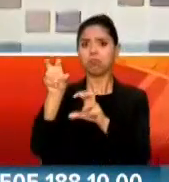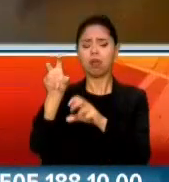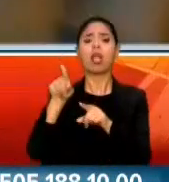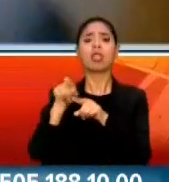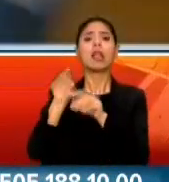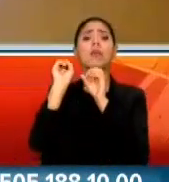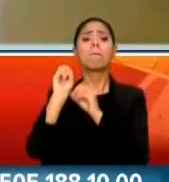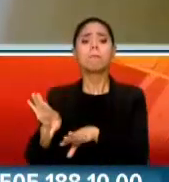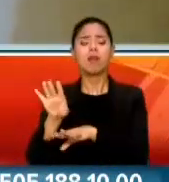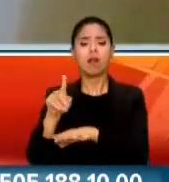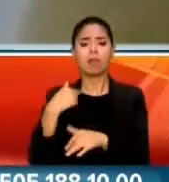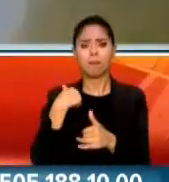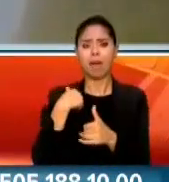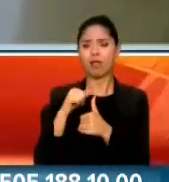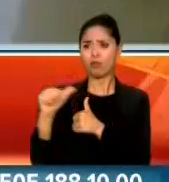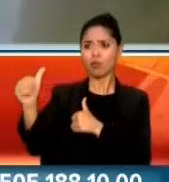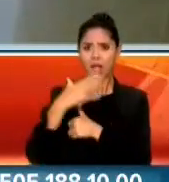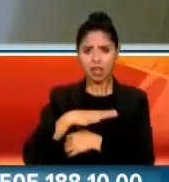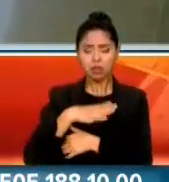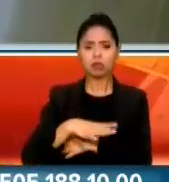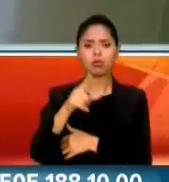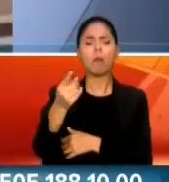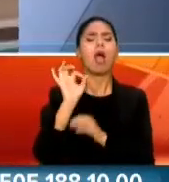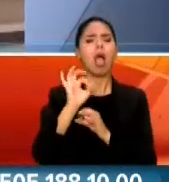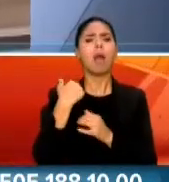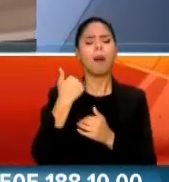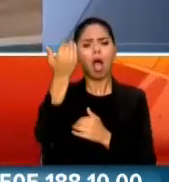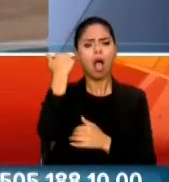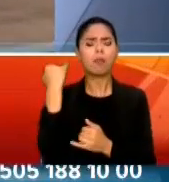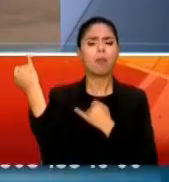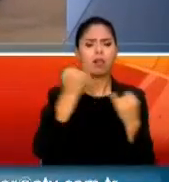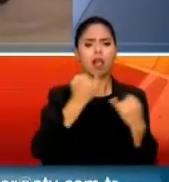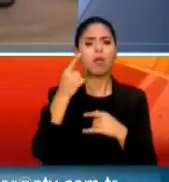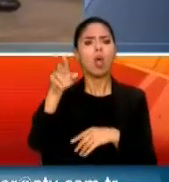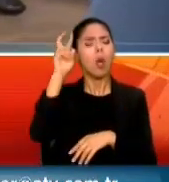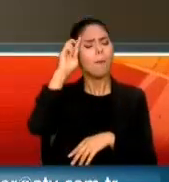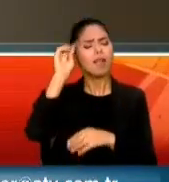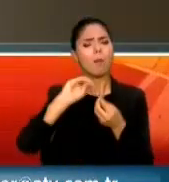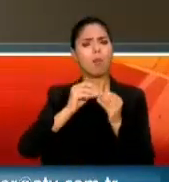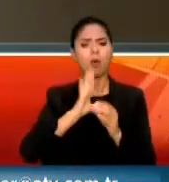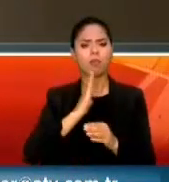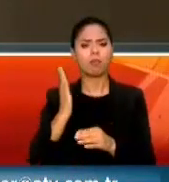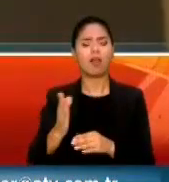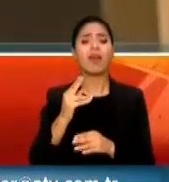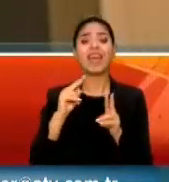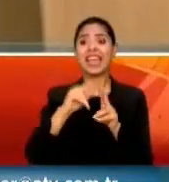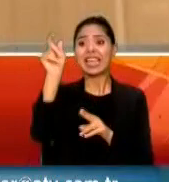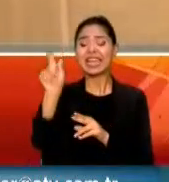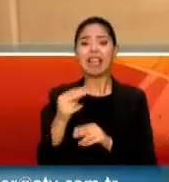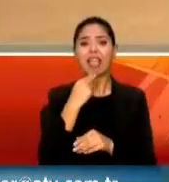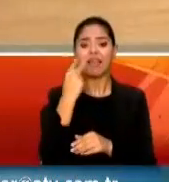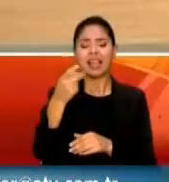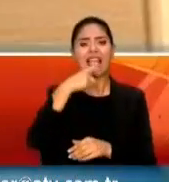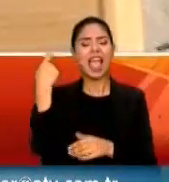bırakmadı. Ben hep uzaklaşmak istedikçe hep benim arkamdan koştu. Ruh sağlığı normal değil, takıntılı bir insan. Kader Topçu eski